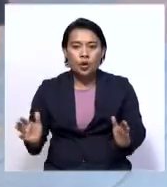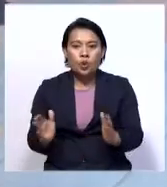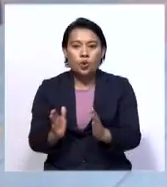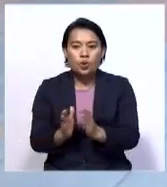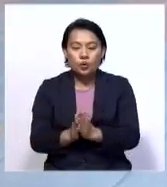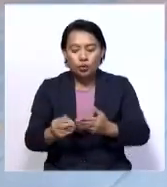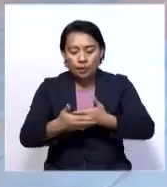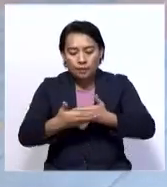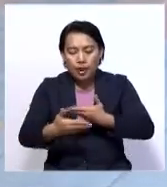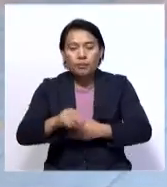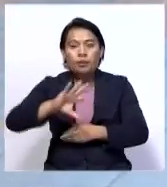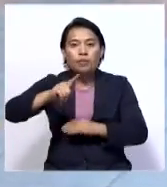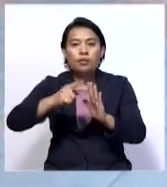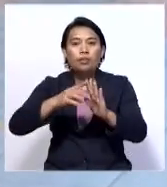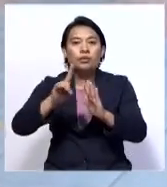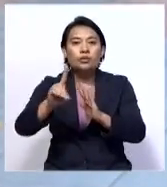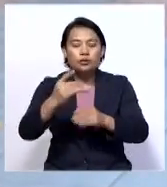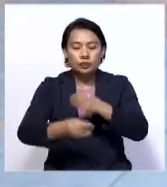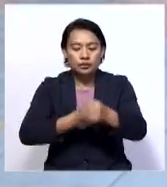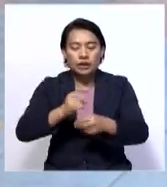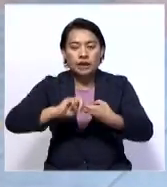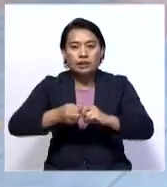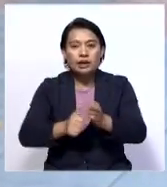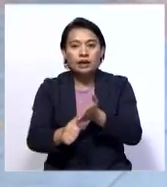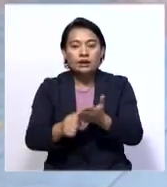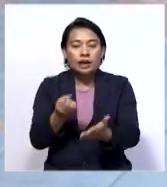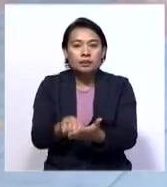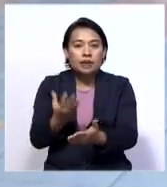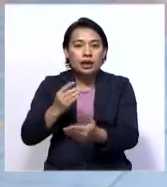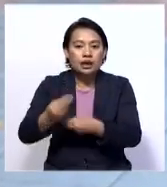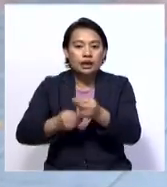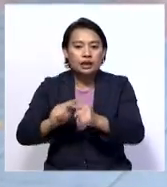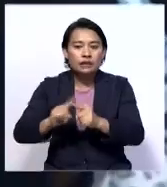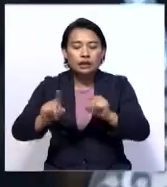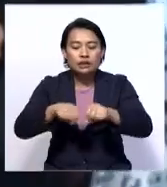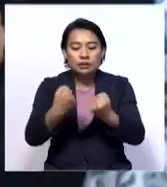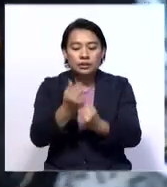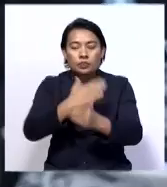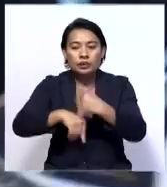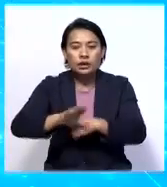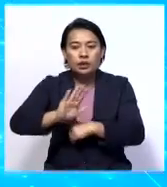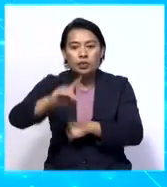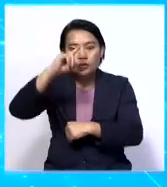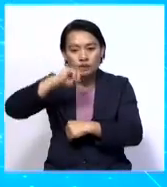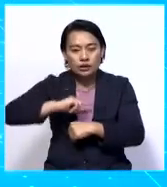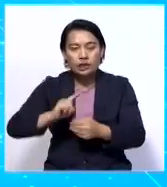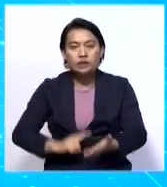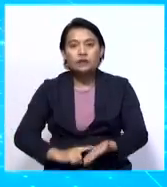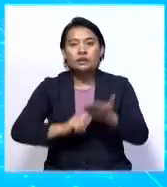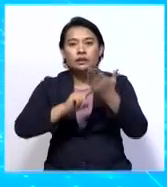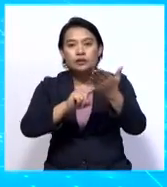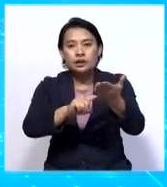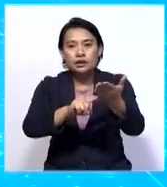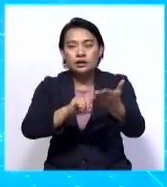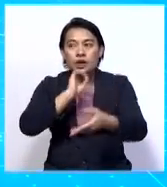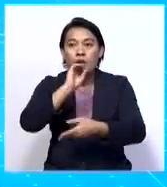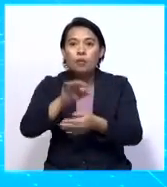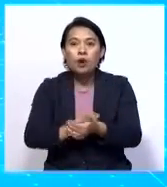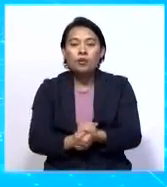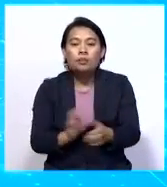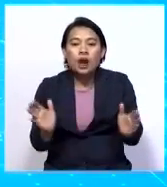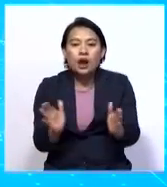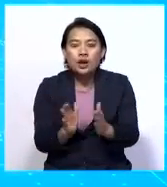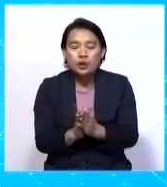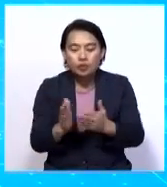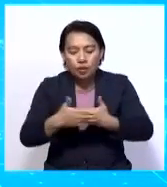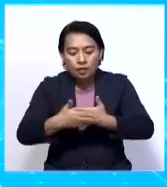วมชุดนะครับเพื่อแก้ไขปัญหาการขายเกินราคาซึ่งทางสมาคมคนพิการผู้ค้าสลากประเทศไทยก็เสนอนะครับว่าเมื่อมีการรว